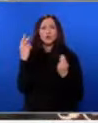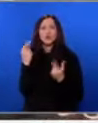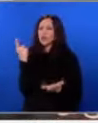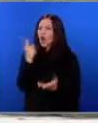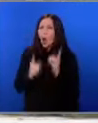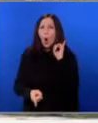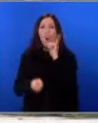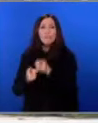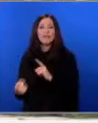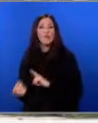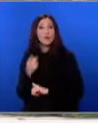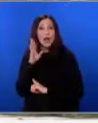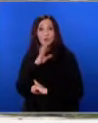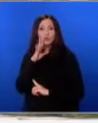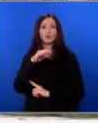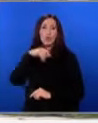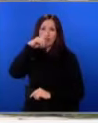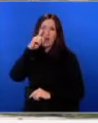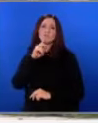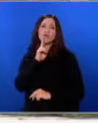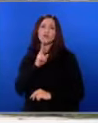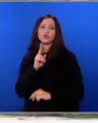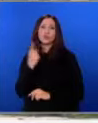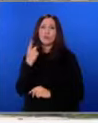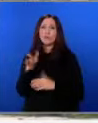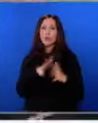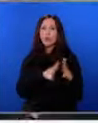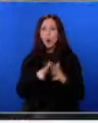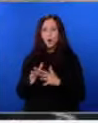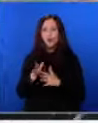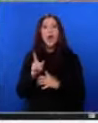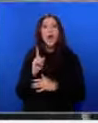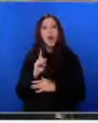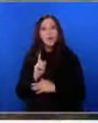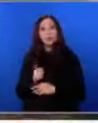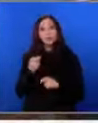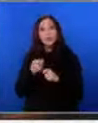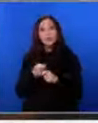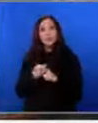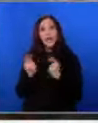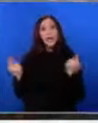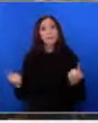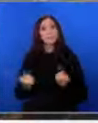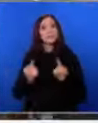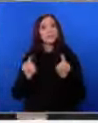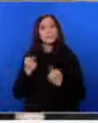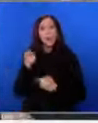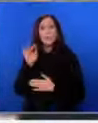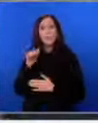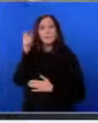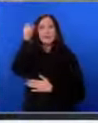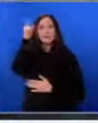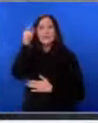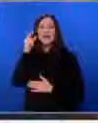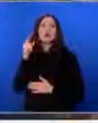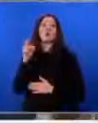командвал 1000 души. Главен учител и един от хората, които въобще са създали инициативата. Той е бил